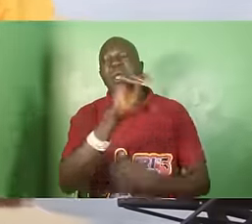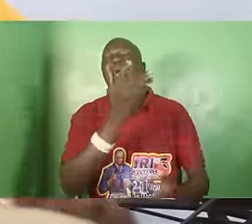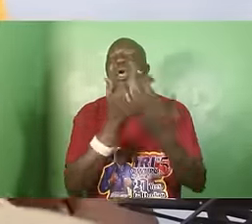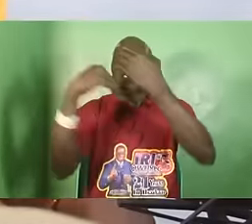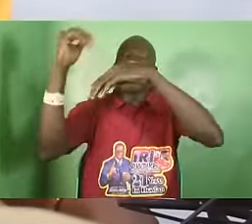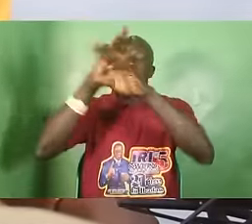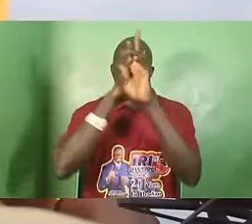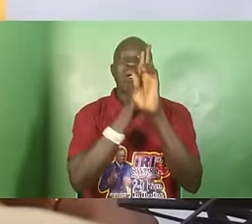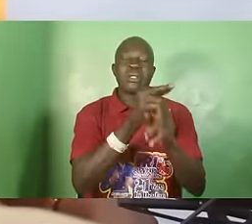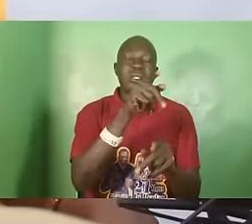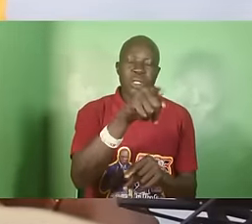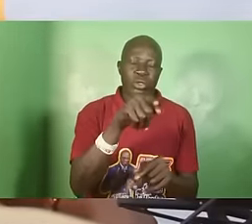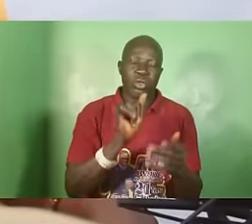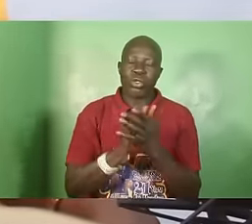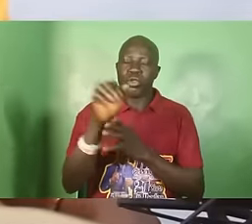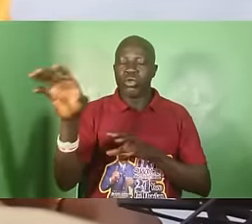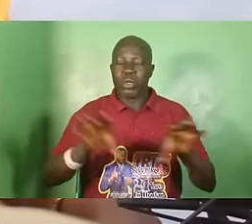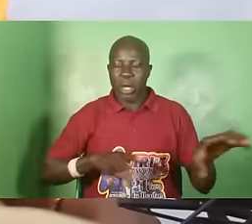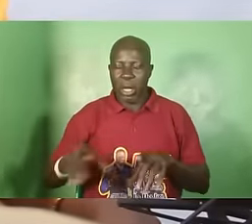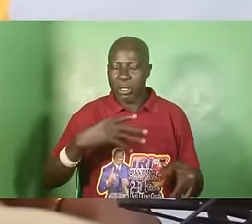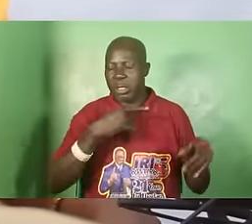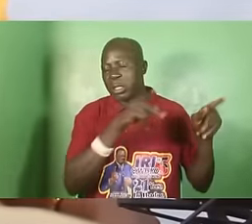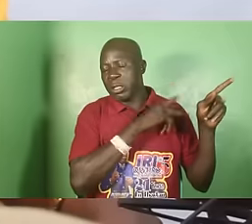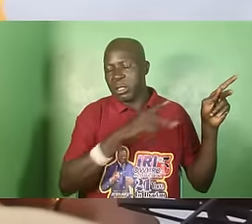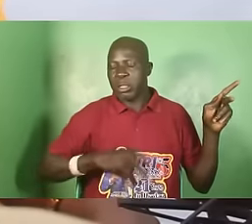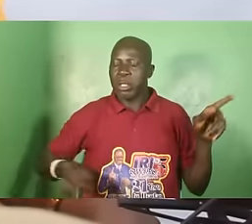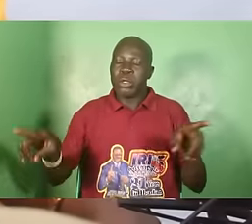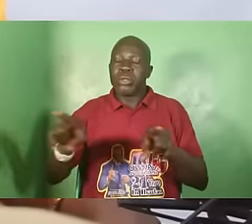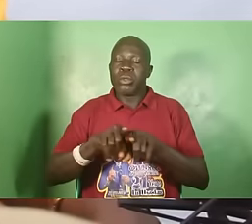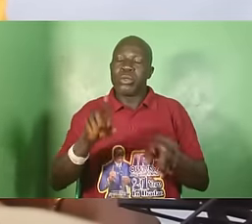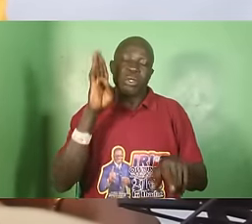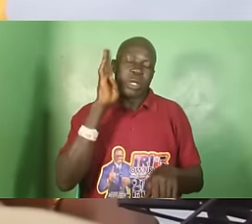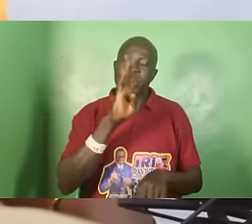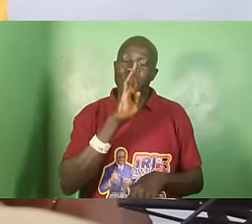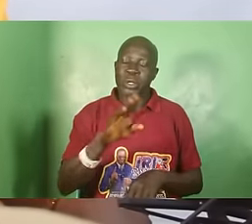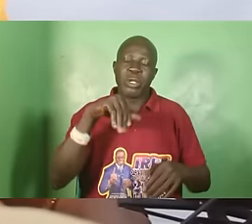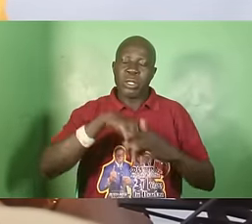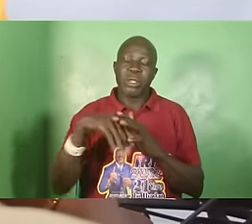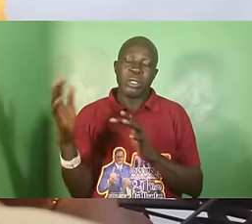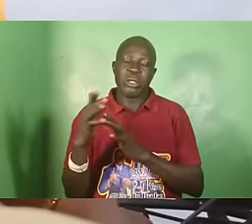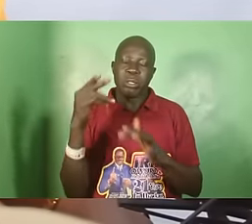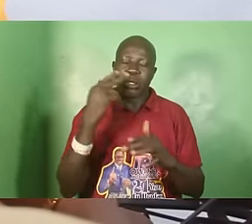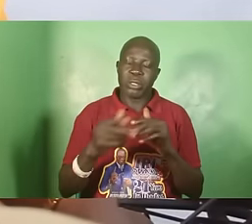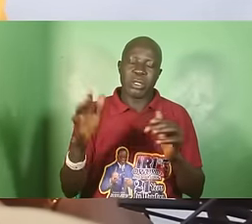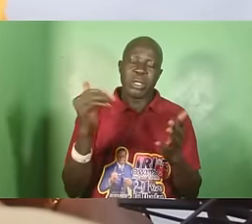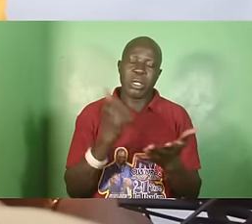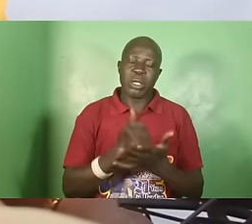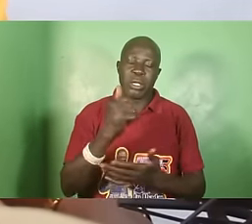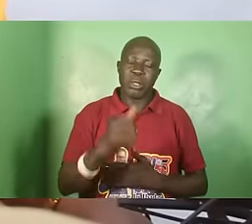ọlọ́run. Amen. Wà á dẹ̀ ṣe bí ọba. Amen. Bẹ́ẹ̀ ni yóò rí. Amen. Jésù Olúwa wa.